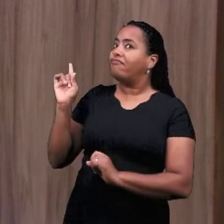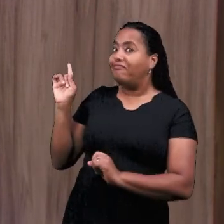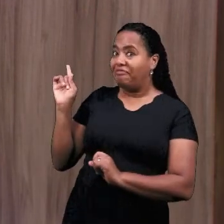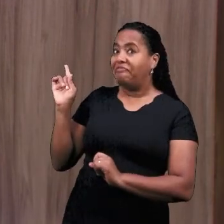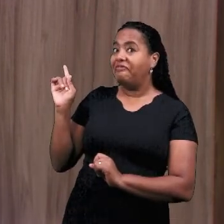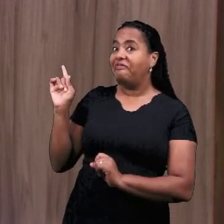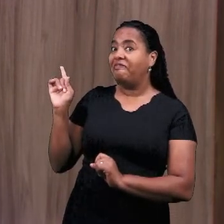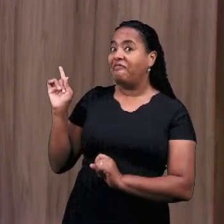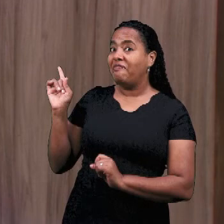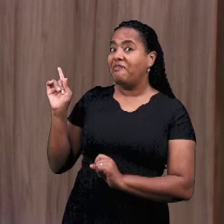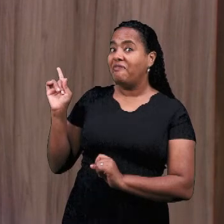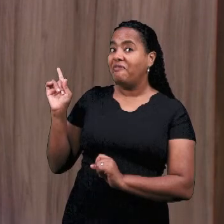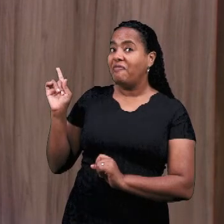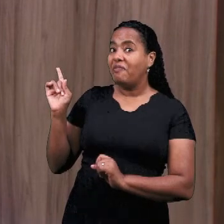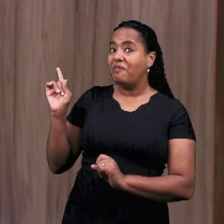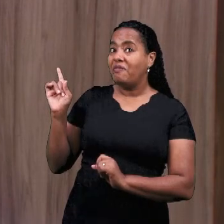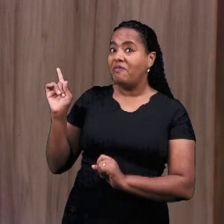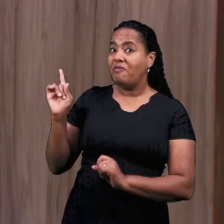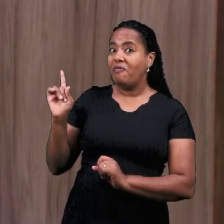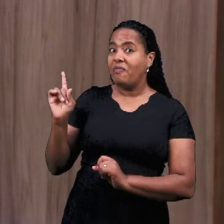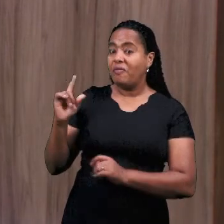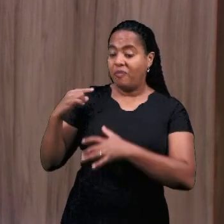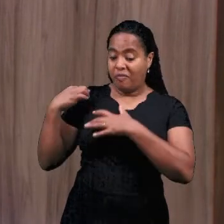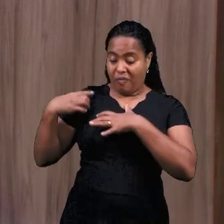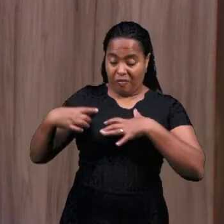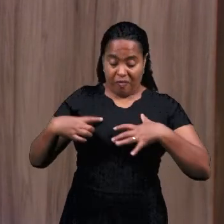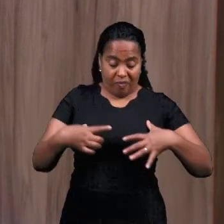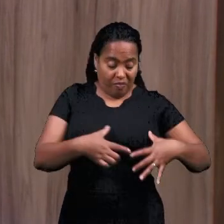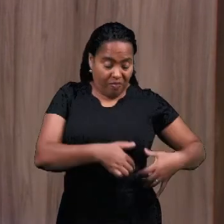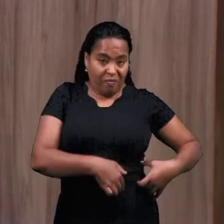Regardez, il avait